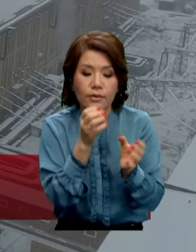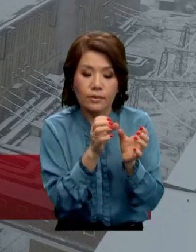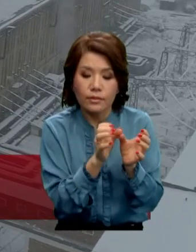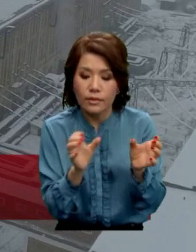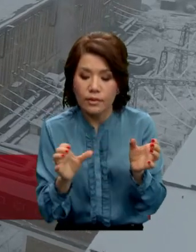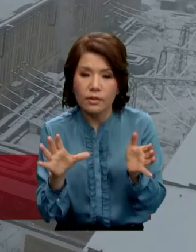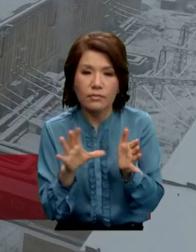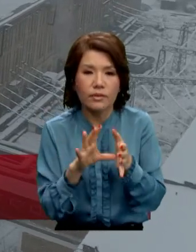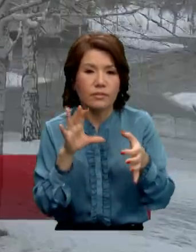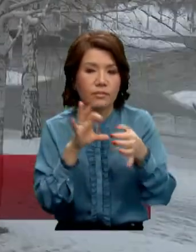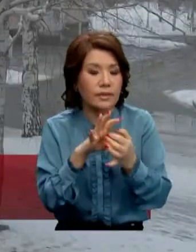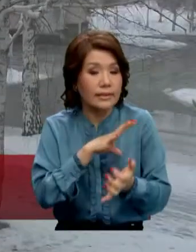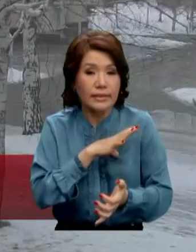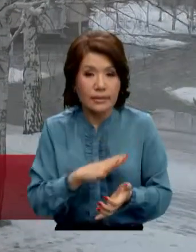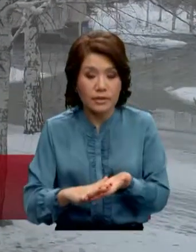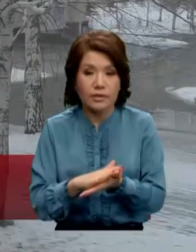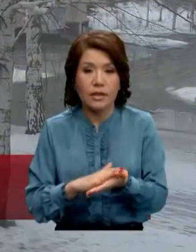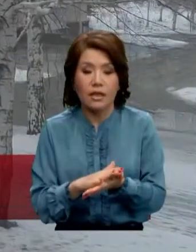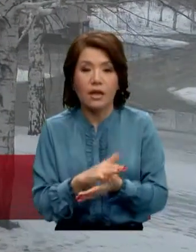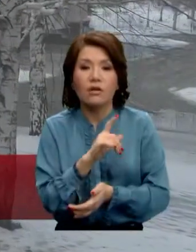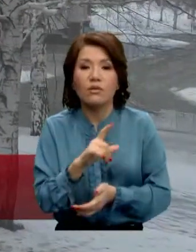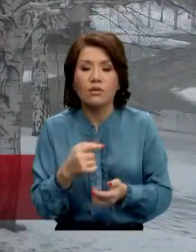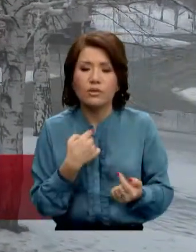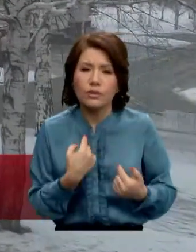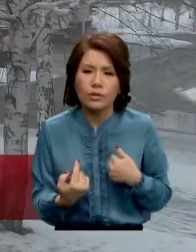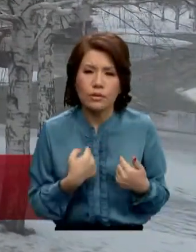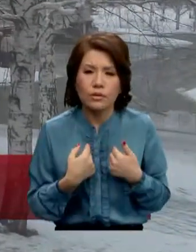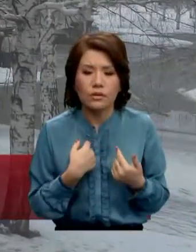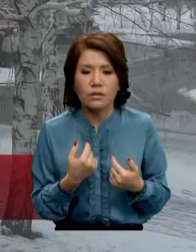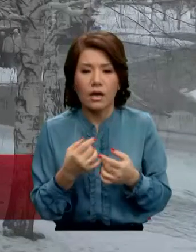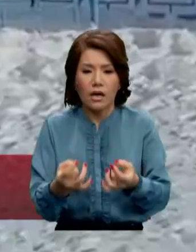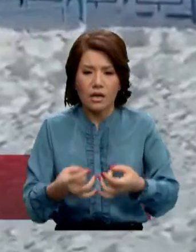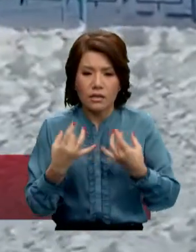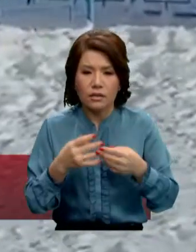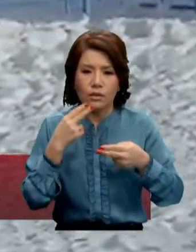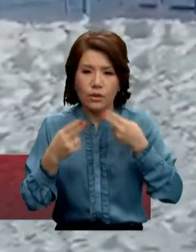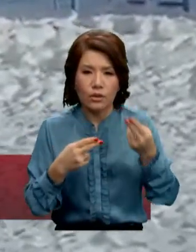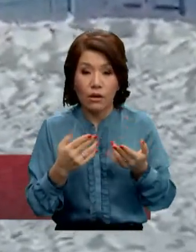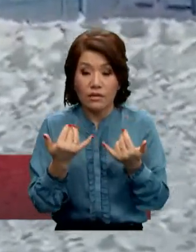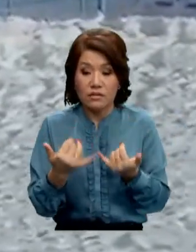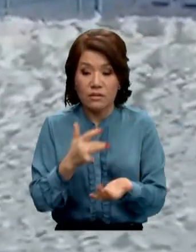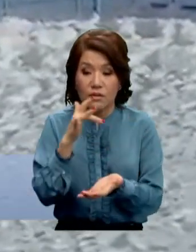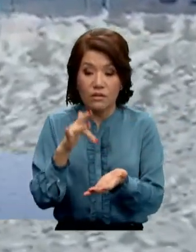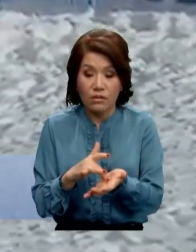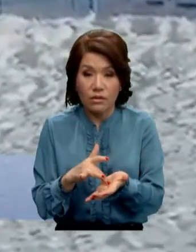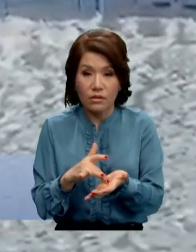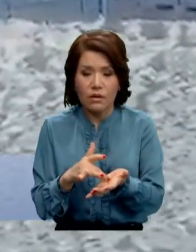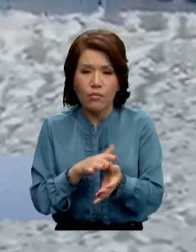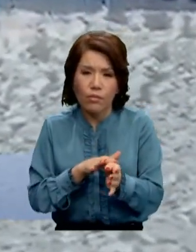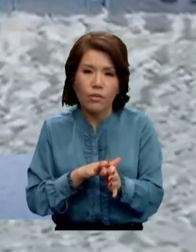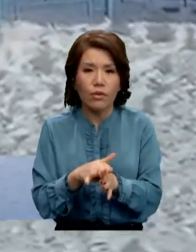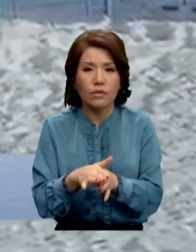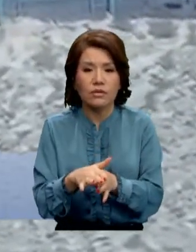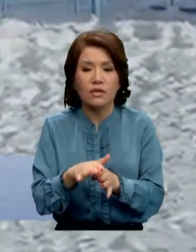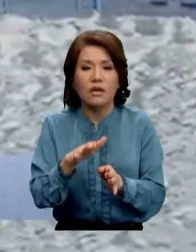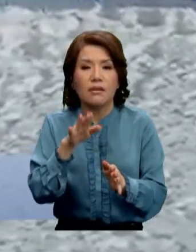жағдай реттеліп қалды дейді. Бірақ тұрғындардың айтар уәжін тыңдасаңыз, жаныңыз түршігеді. Город на сегодняшний день полностью